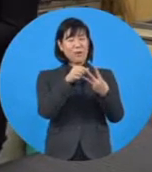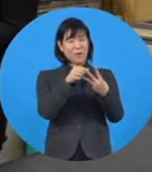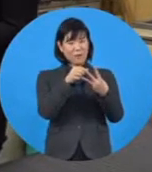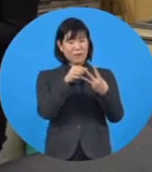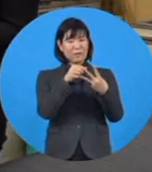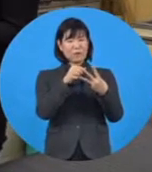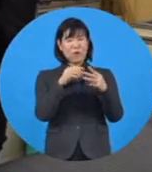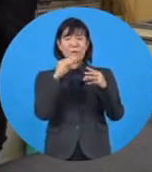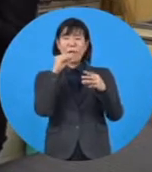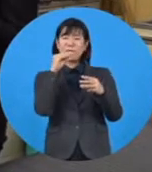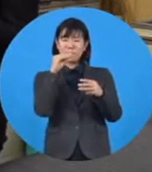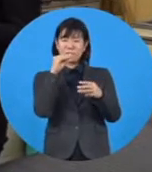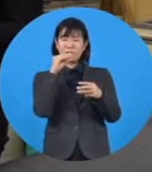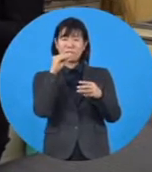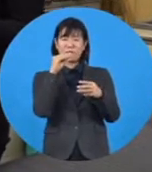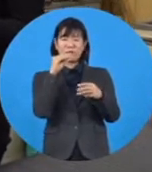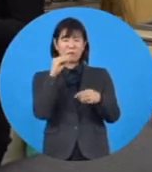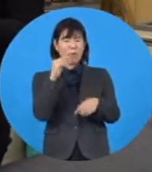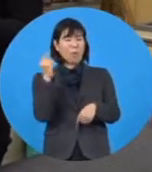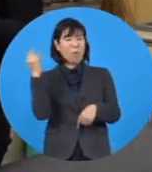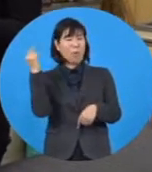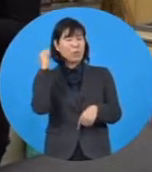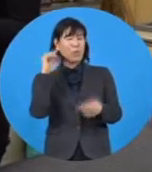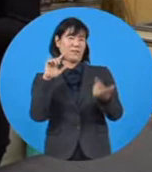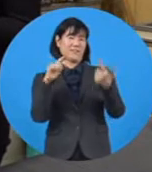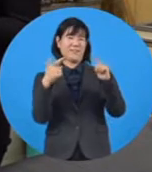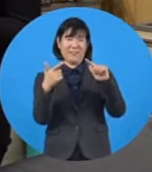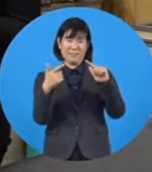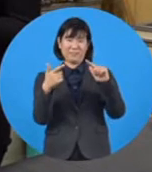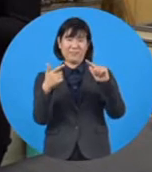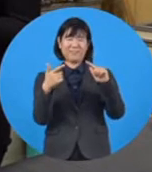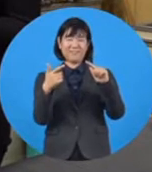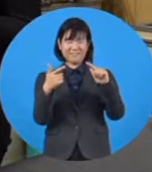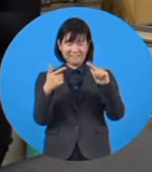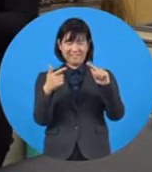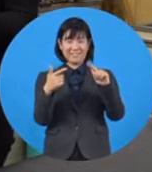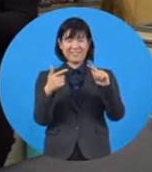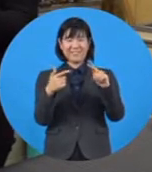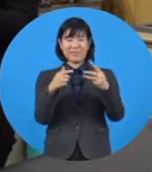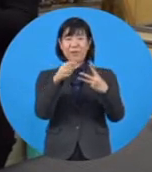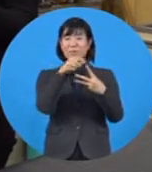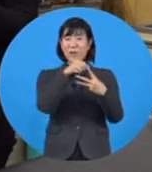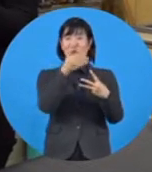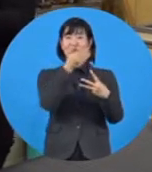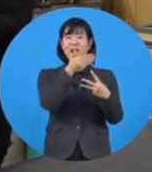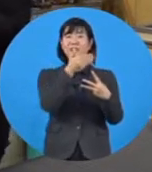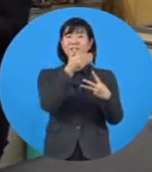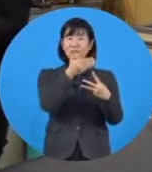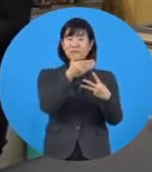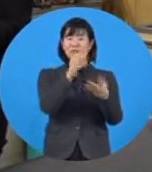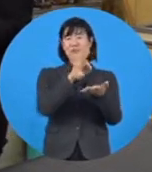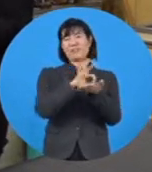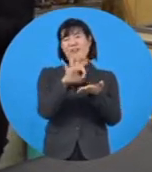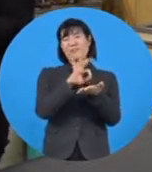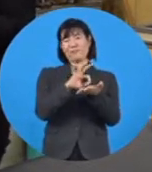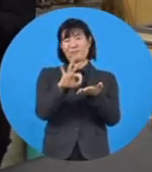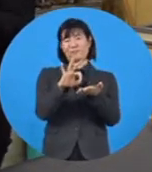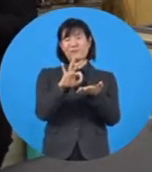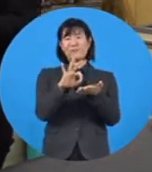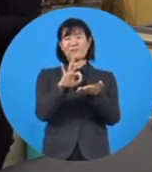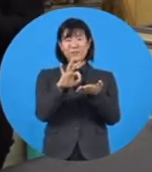こういったなんか繊細な音っていうのはなかなかちょっと難しいかなと思うんですけど、やっぱこのクラシックのマウスピースだとそ